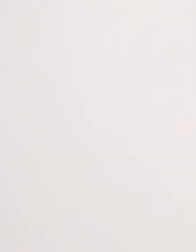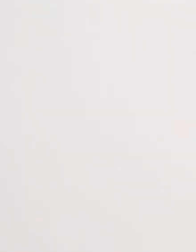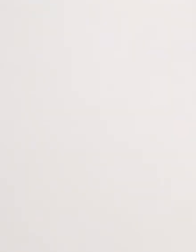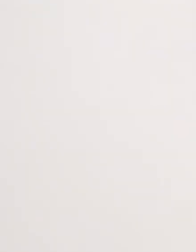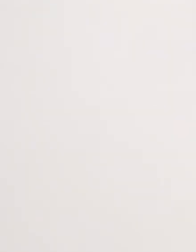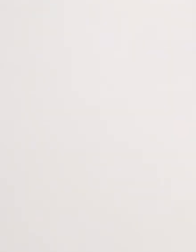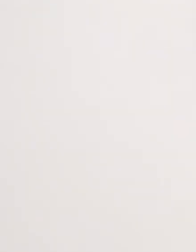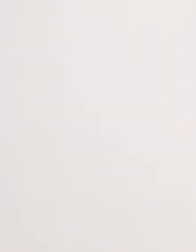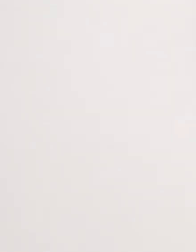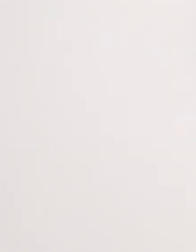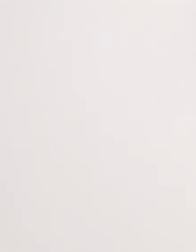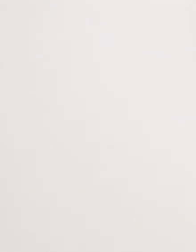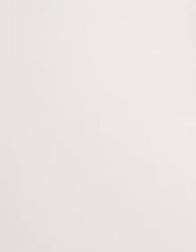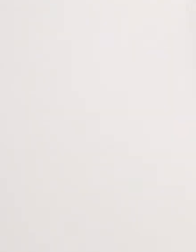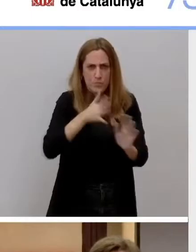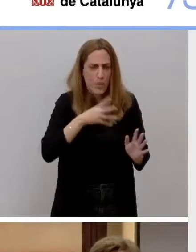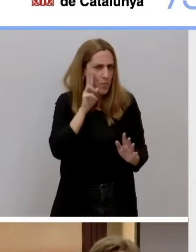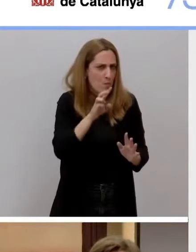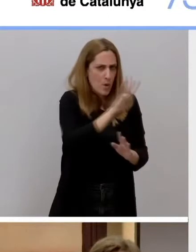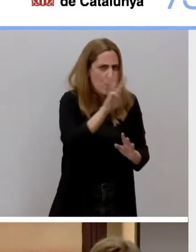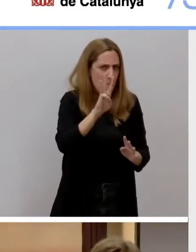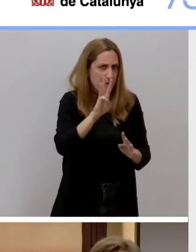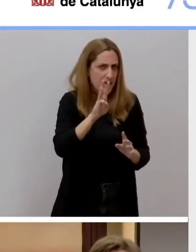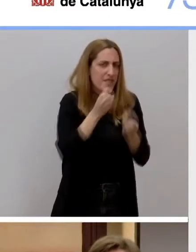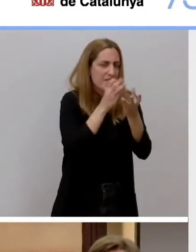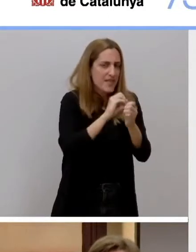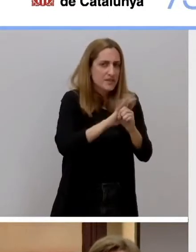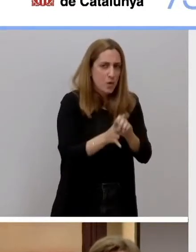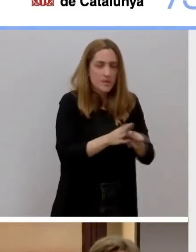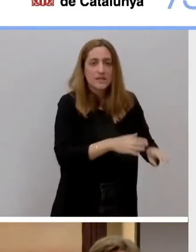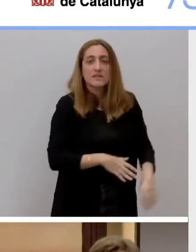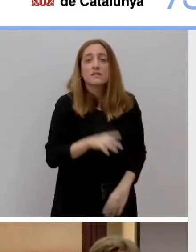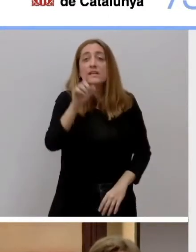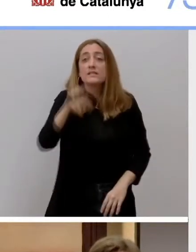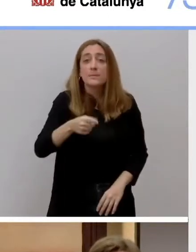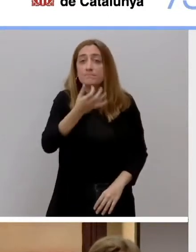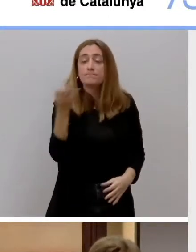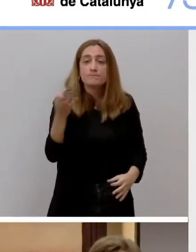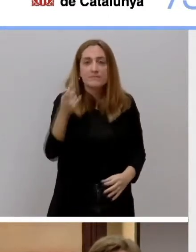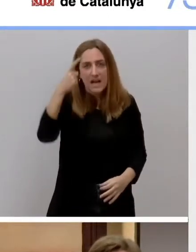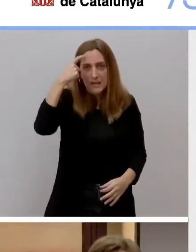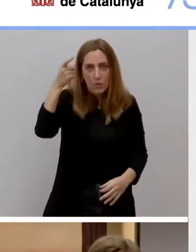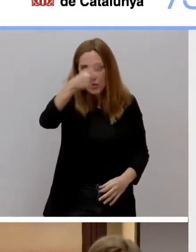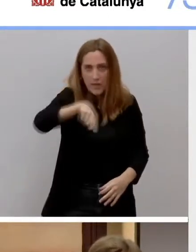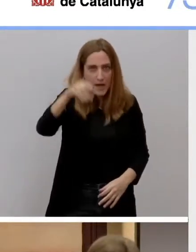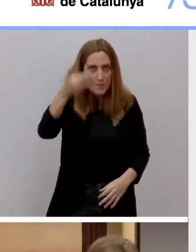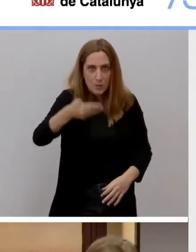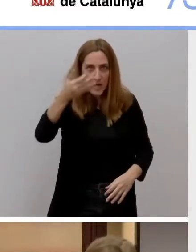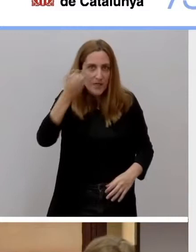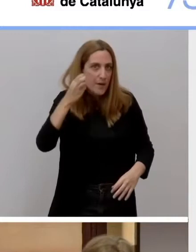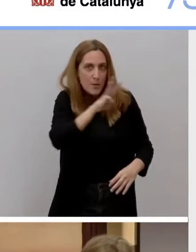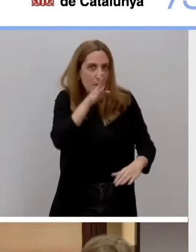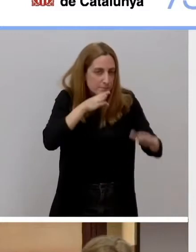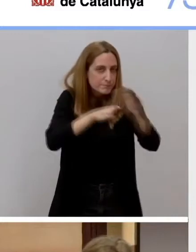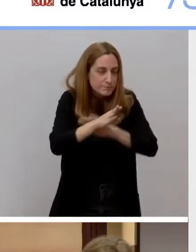Així ho han explicat des de Salut Pública. Simplement recordar que demanin cita per vacunar-se, que tenim moltes